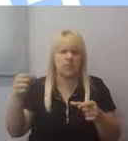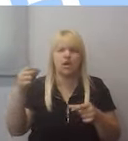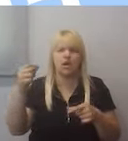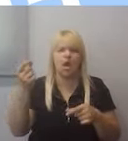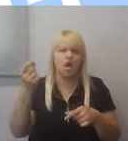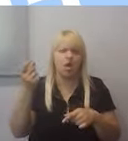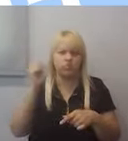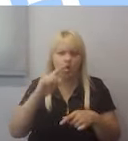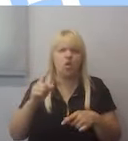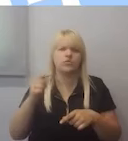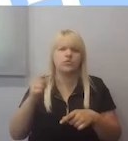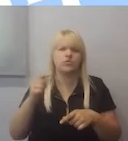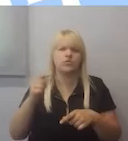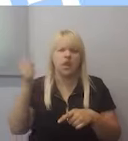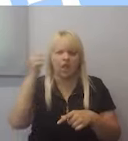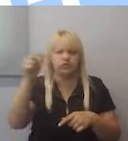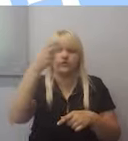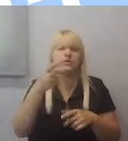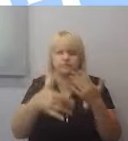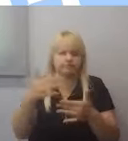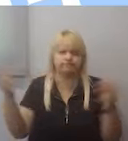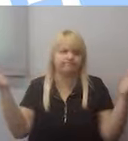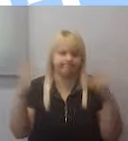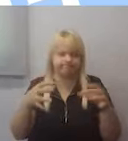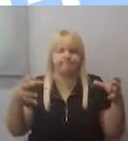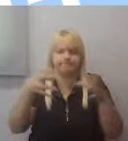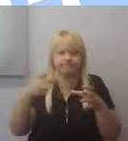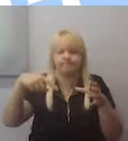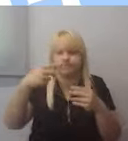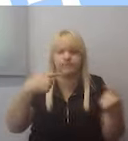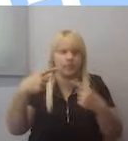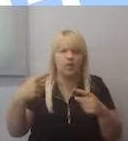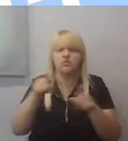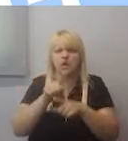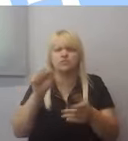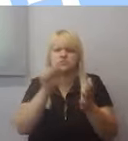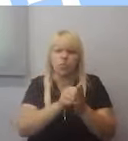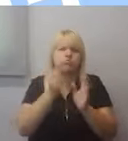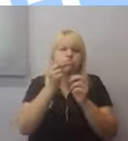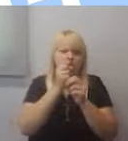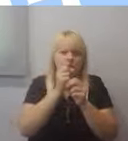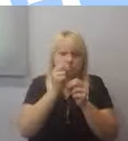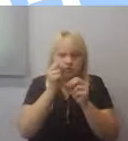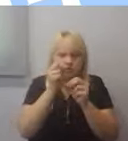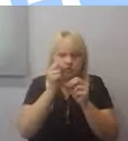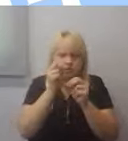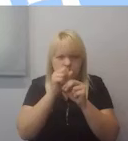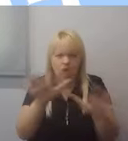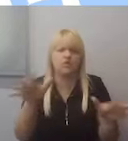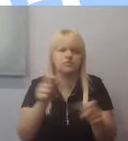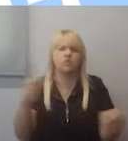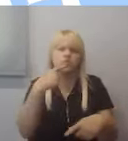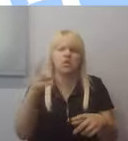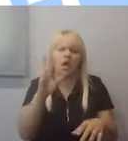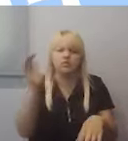igauņu mēs publicēja un atklāti runāja par to kas tieši notika 7 oktobrī un kā tas